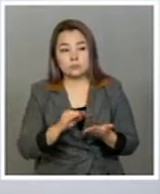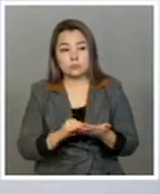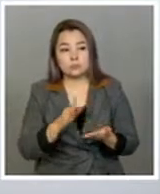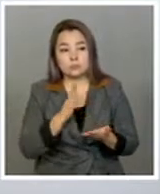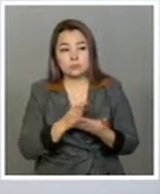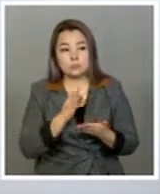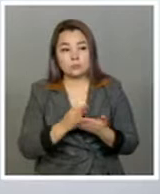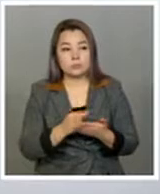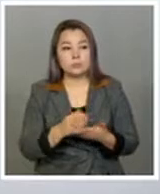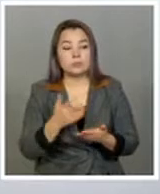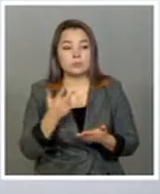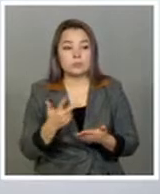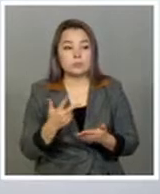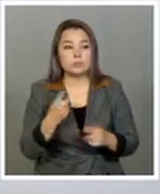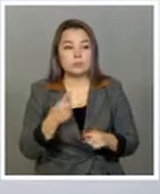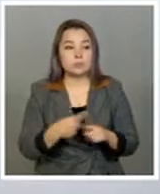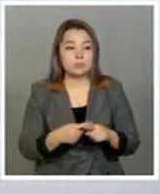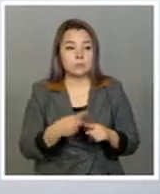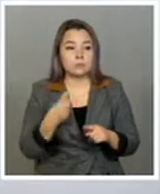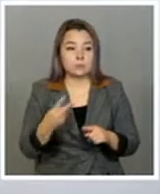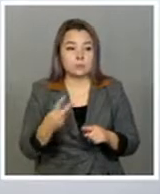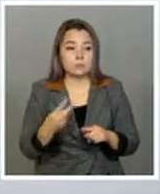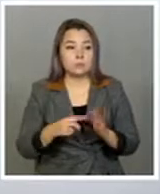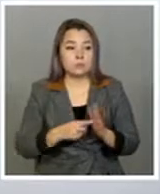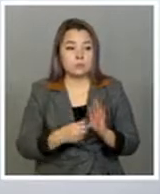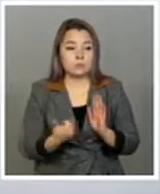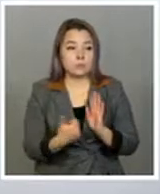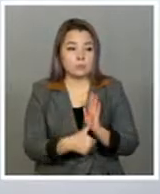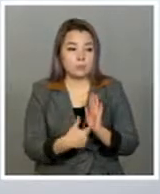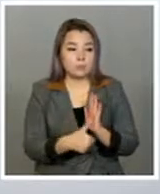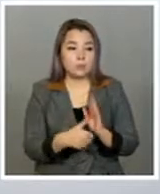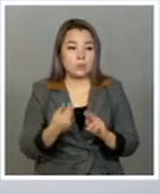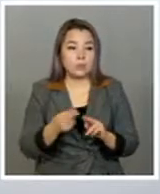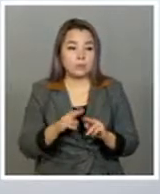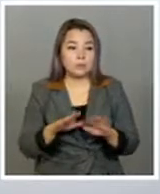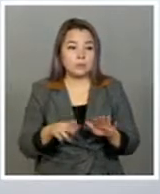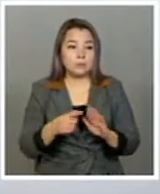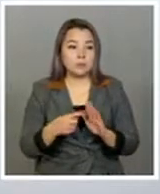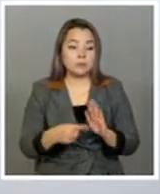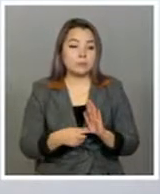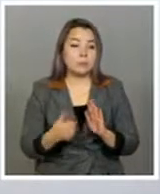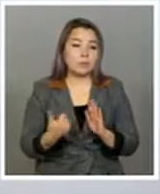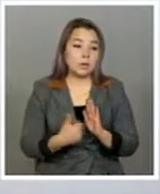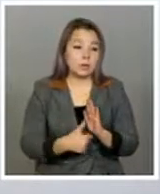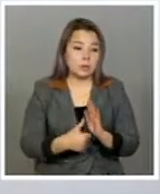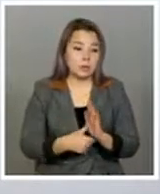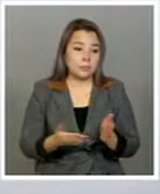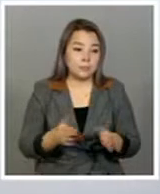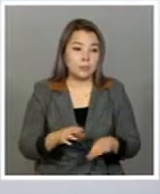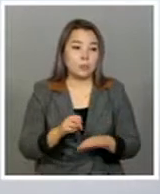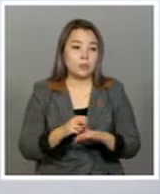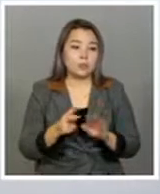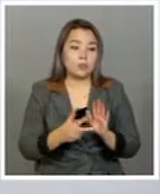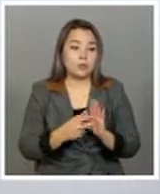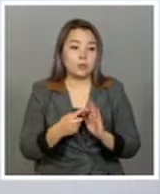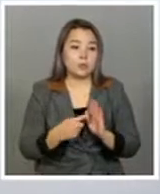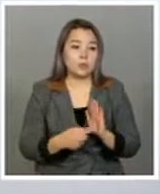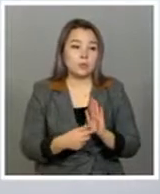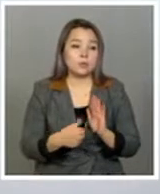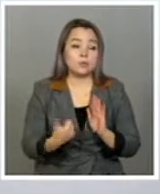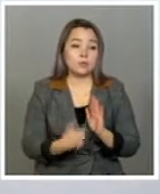3, 3-ті 2-ге көбейтеміз 6. Бөлімінде 6 болды. Енді 18-ді 6-ға бөлсек 3